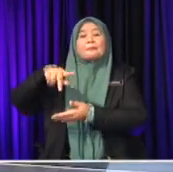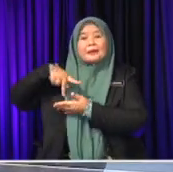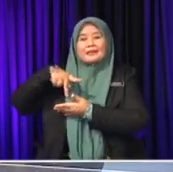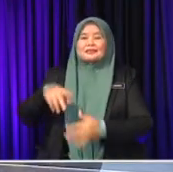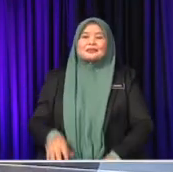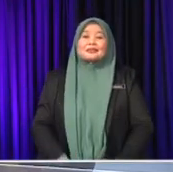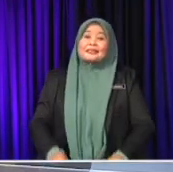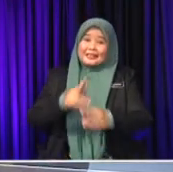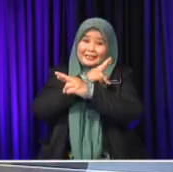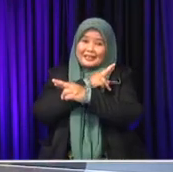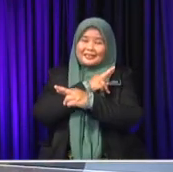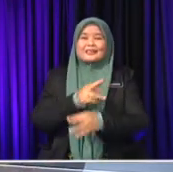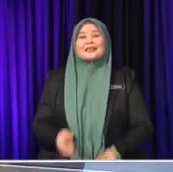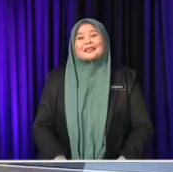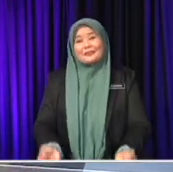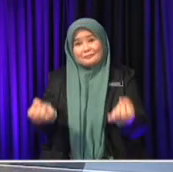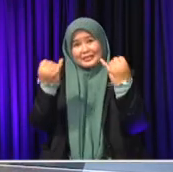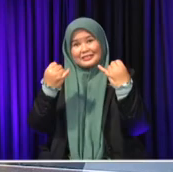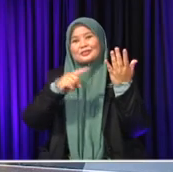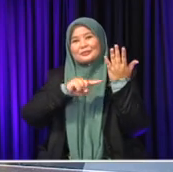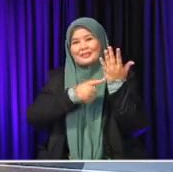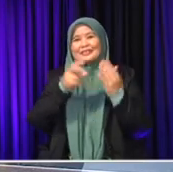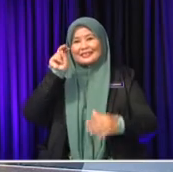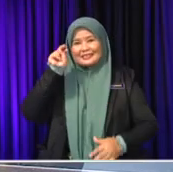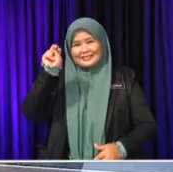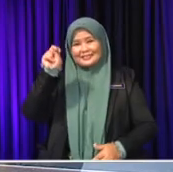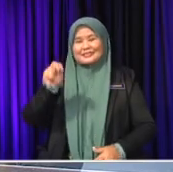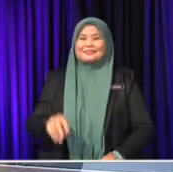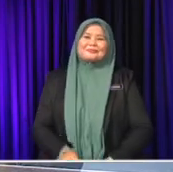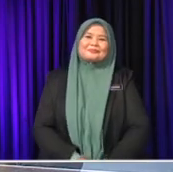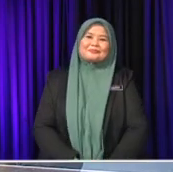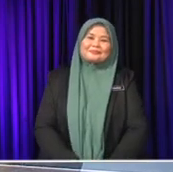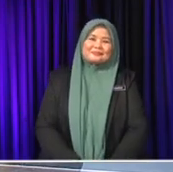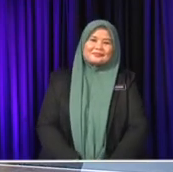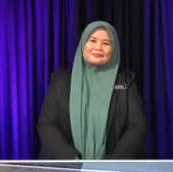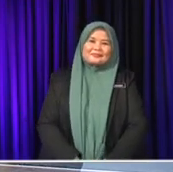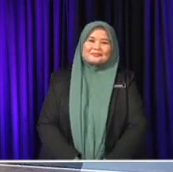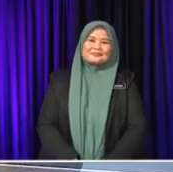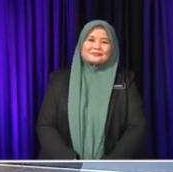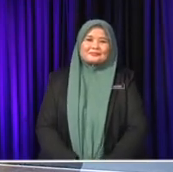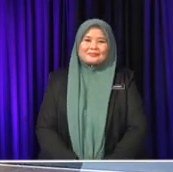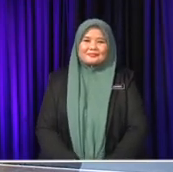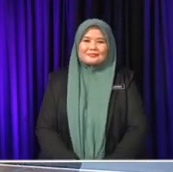Jangan kemana-mana teruskan bersama dengan kami dalam Menengah Atas